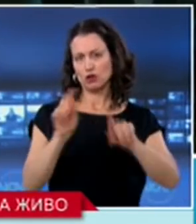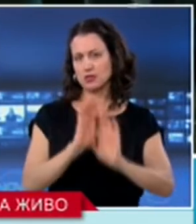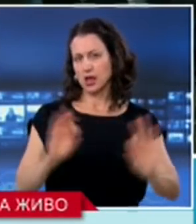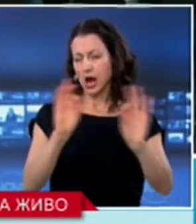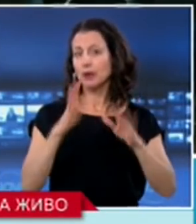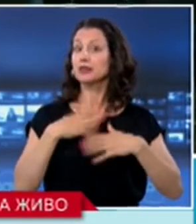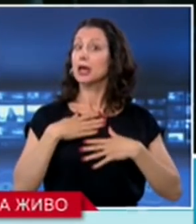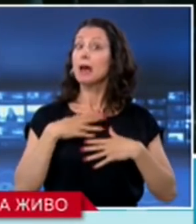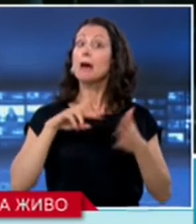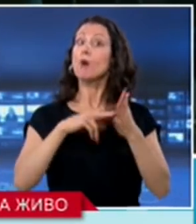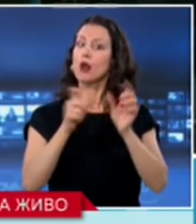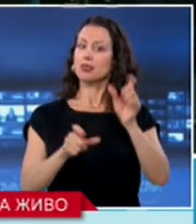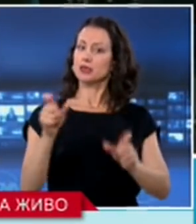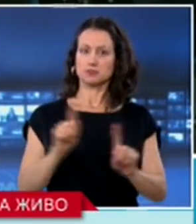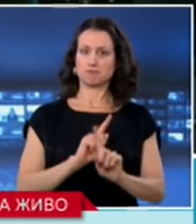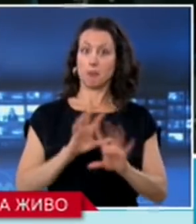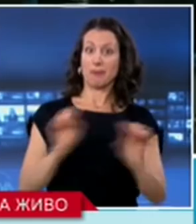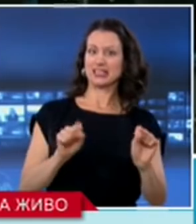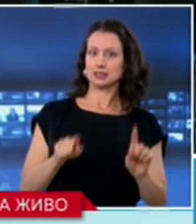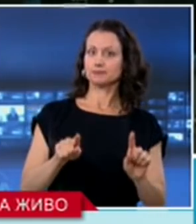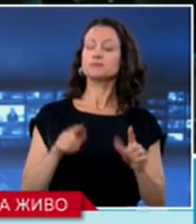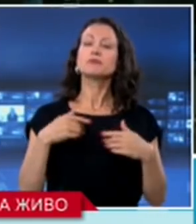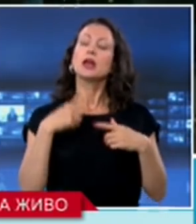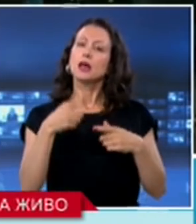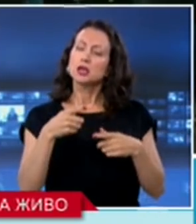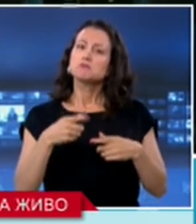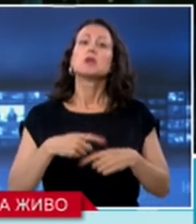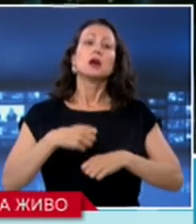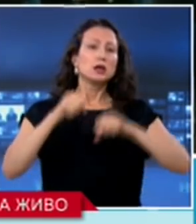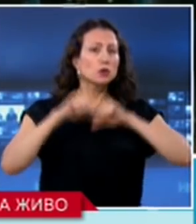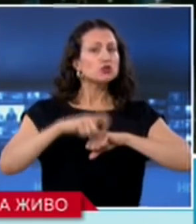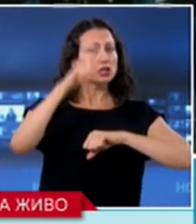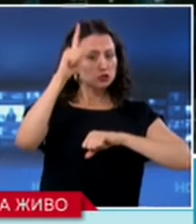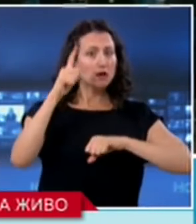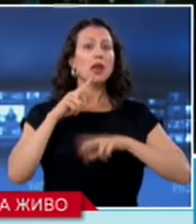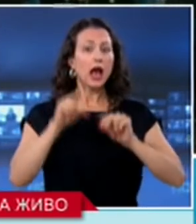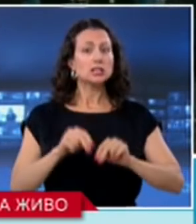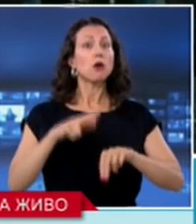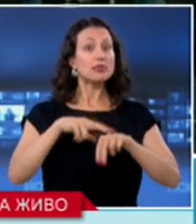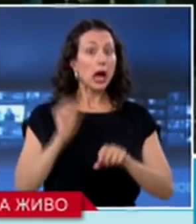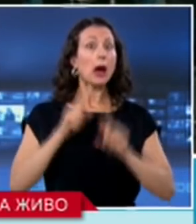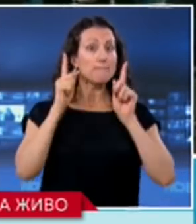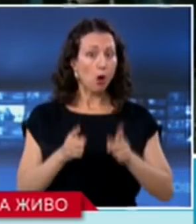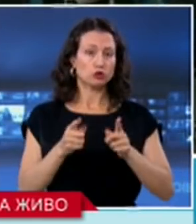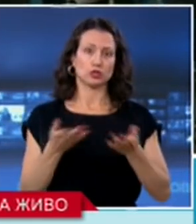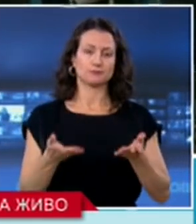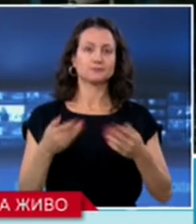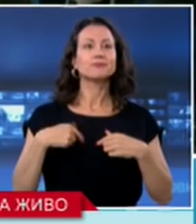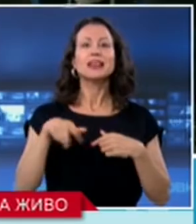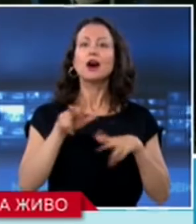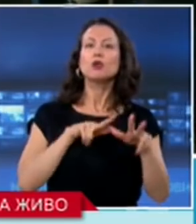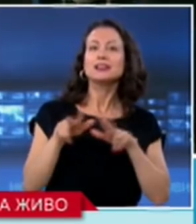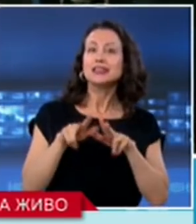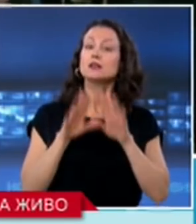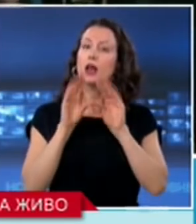да има политици. Събитието се провежда с разрешение на столичната община. Организаторите казват още, че то е финансирано